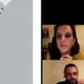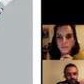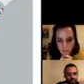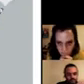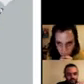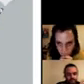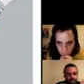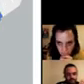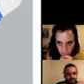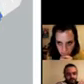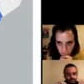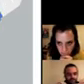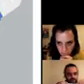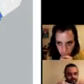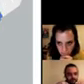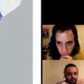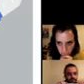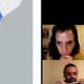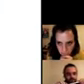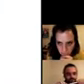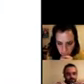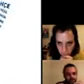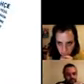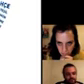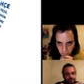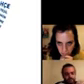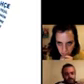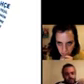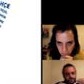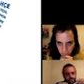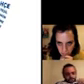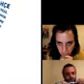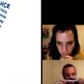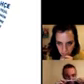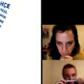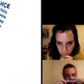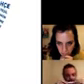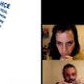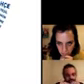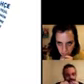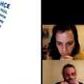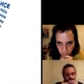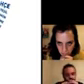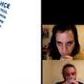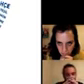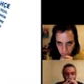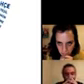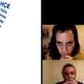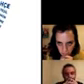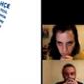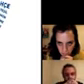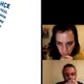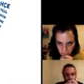süreç şeyleri. Sentezledik bunları. Öne çıkan konular üzerinden ulaşım gibi motorlu araç ve toplu